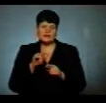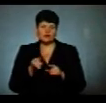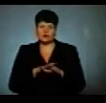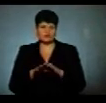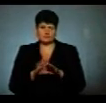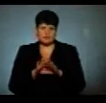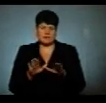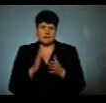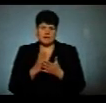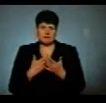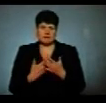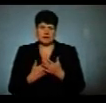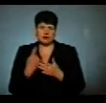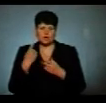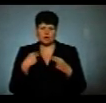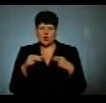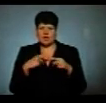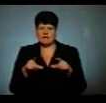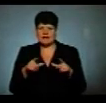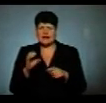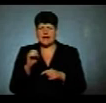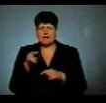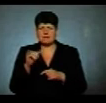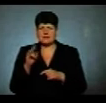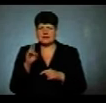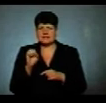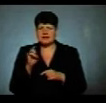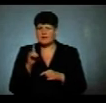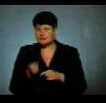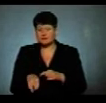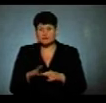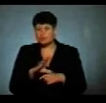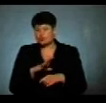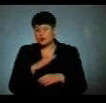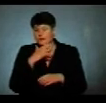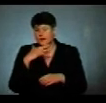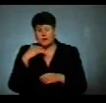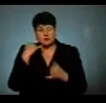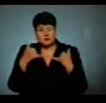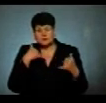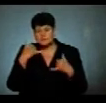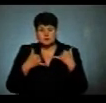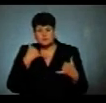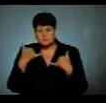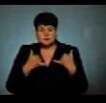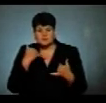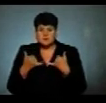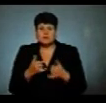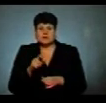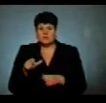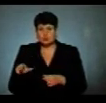Ми маємо приклад одної великої торгувальної мережі, це «Епіцентр». І з самого ранку я мав багато звернень через соцмережі і дзвінки на міську раду, де